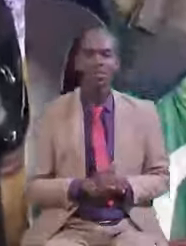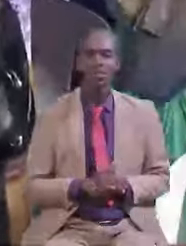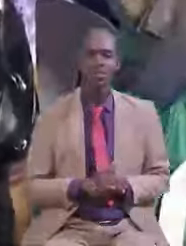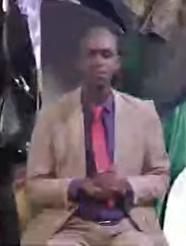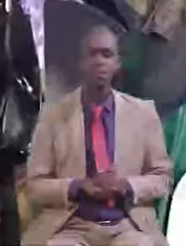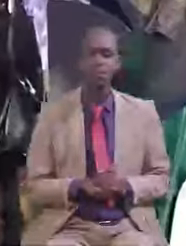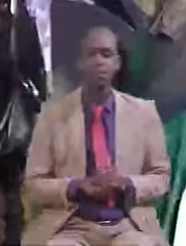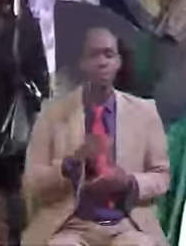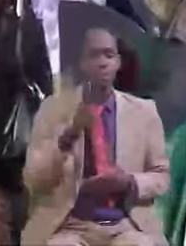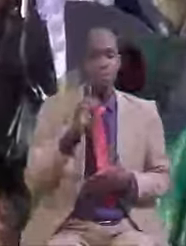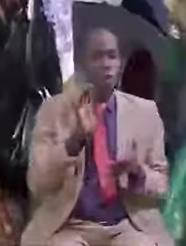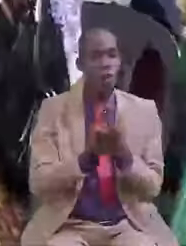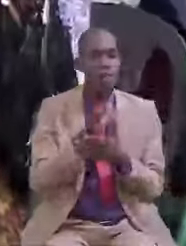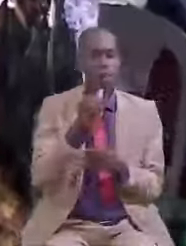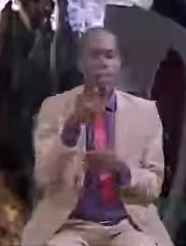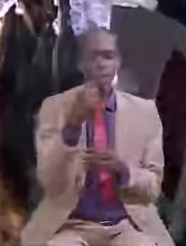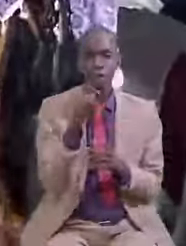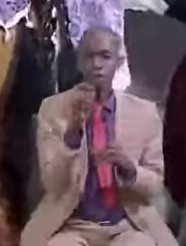Croyez à ce qui nous a été dit.